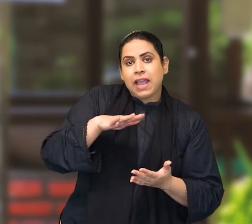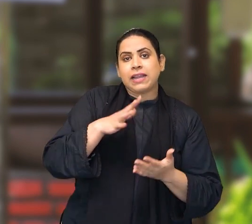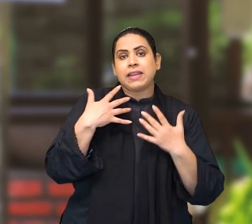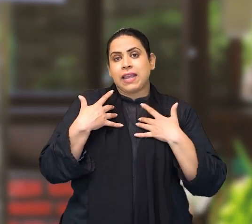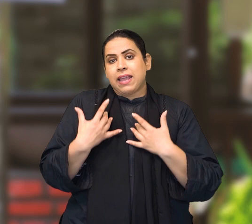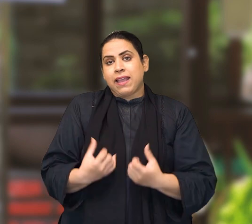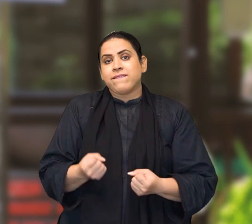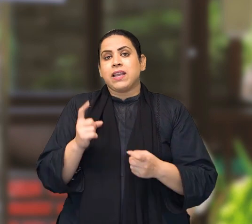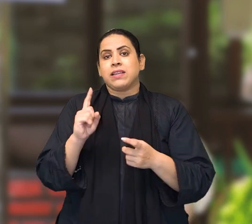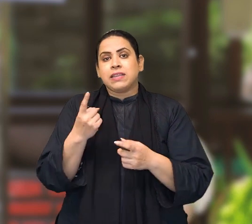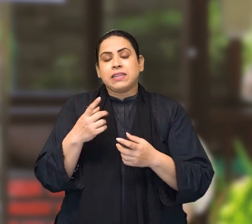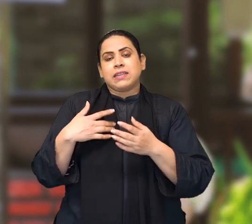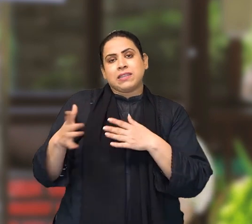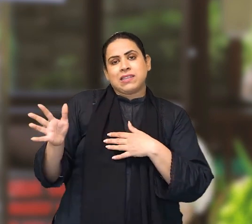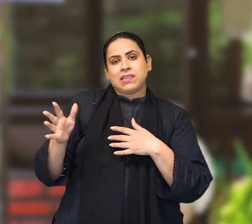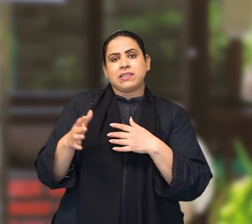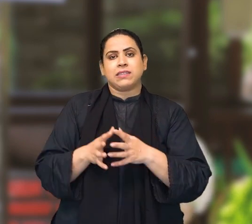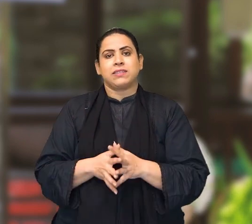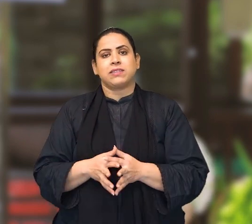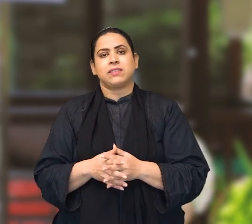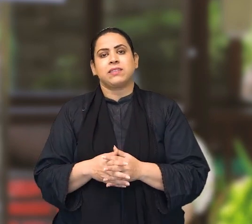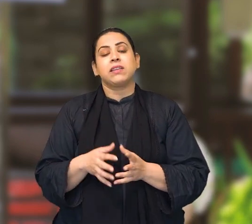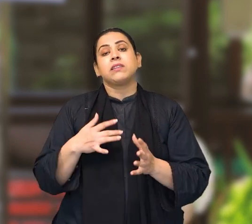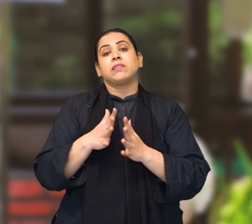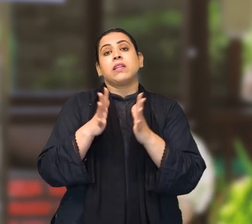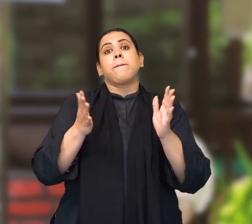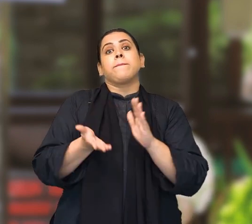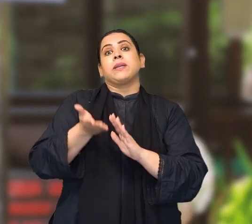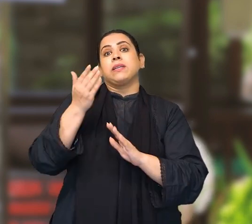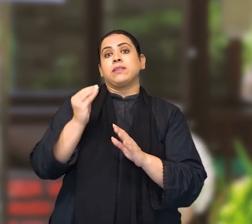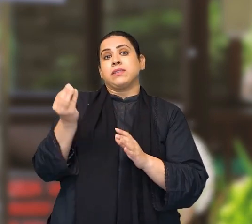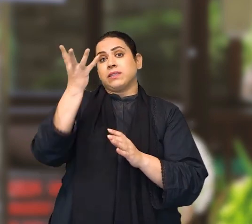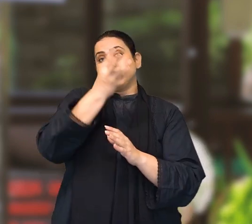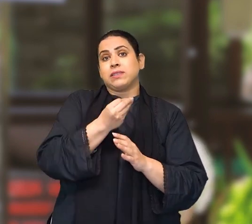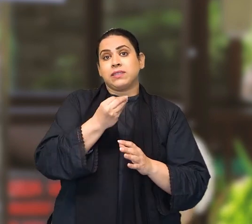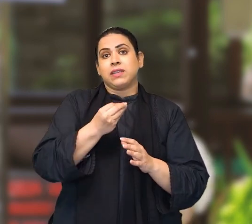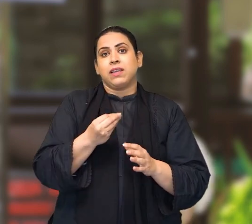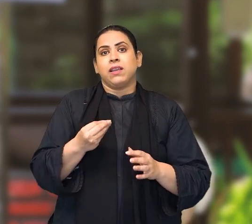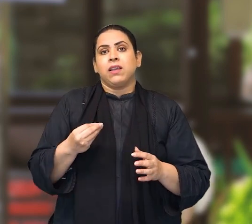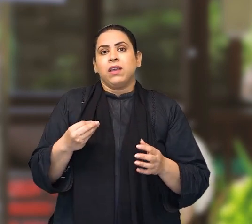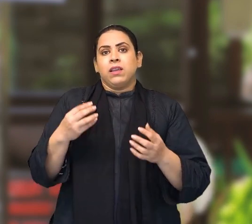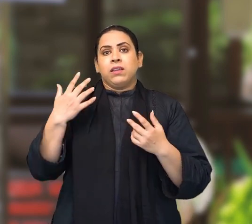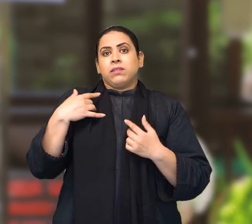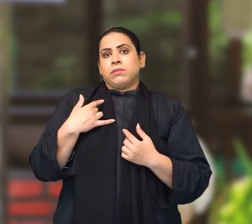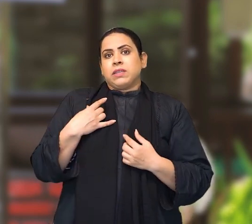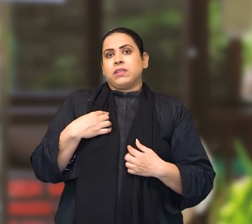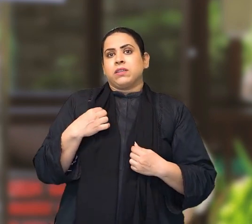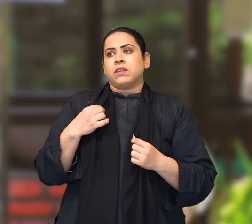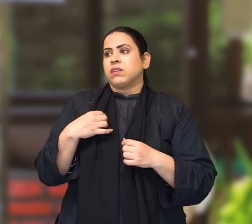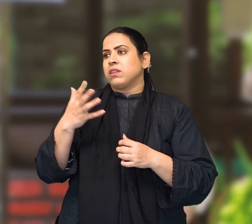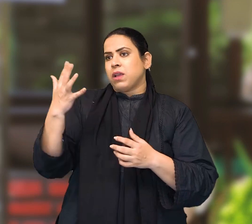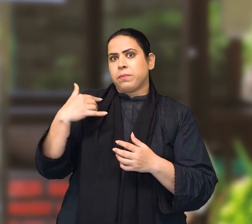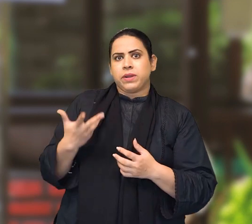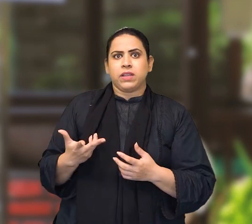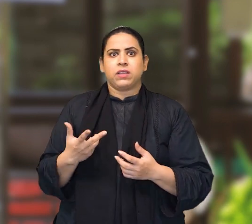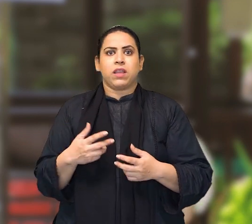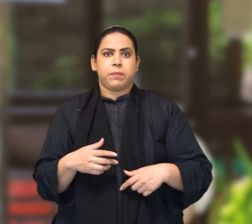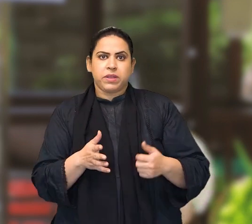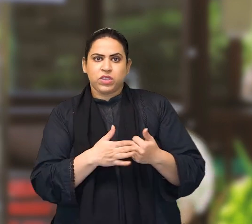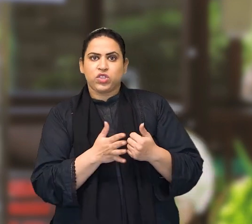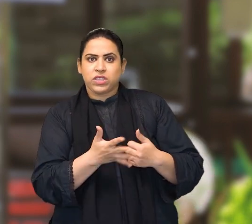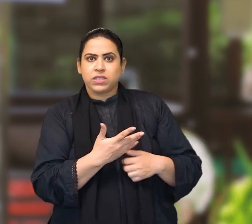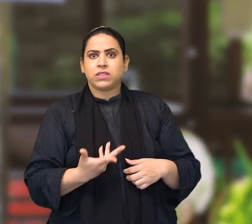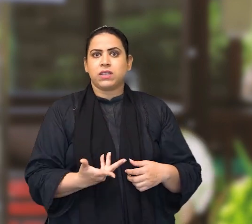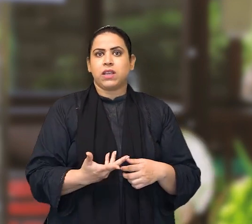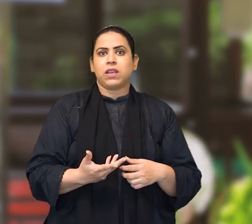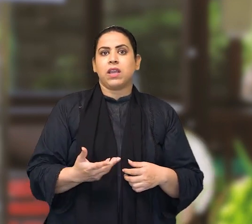have a careless sort of behavior. It's your big day. You don't need to stress about कि यार मेरे कपड़े नहीं आए, मेरे जूते नहीं आए, मेरी चीज़ नहीं आई,